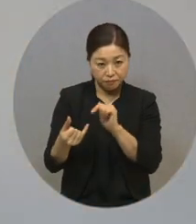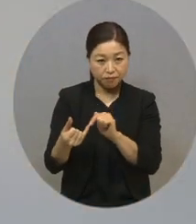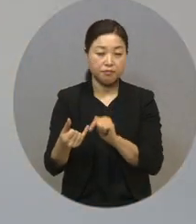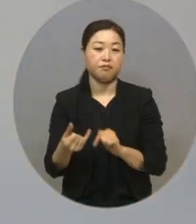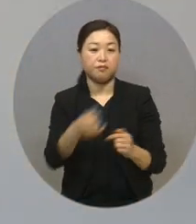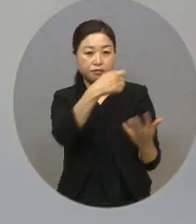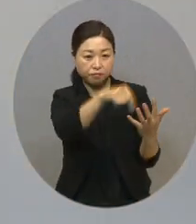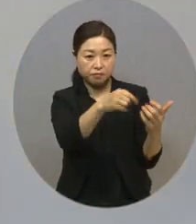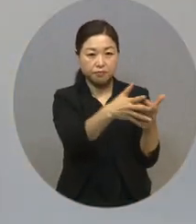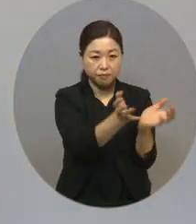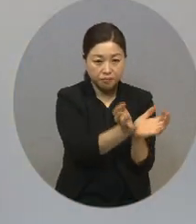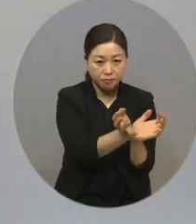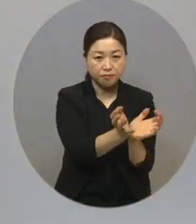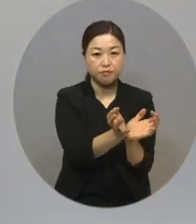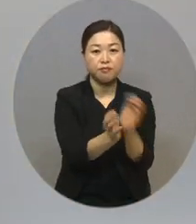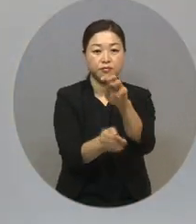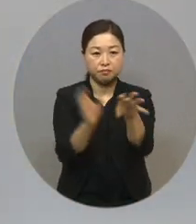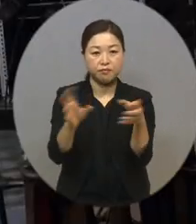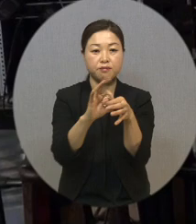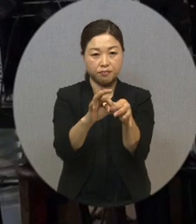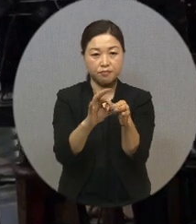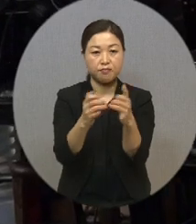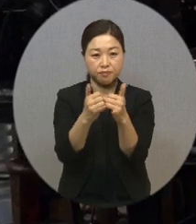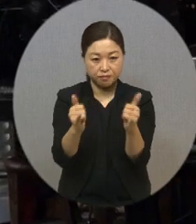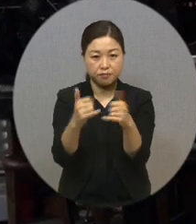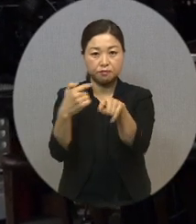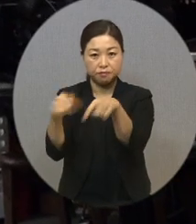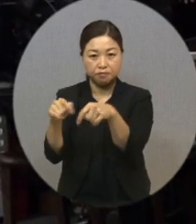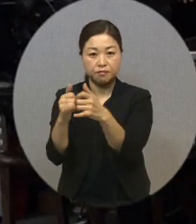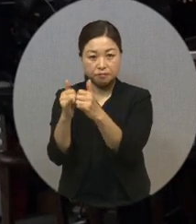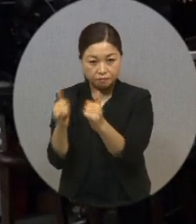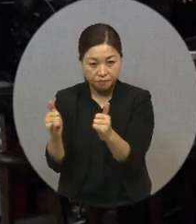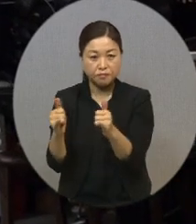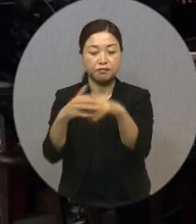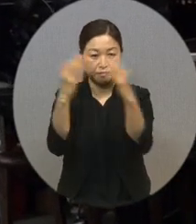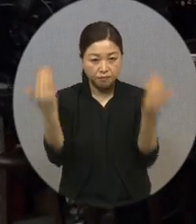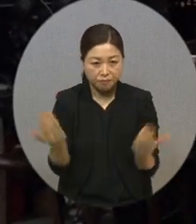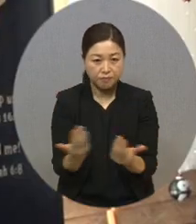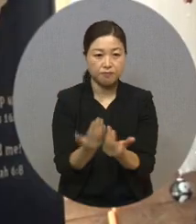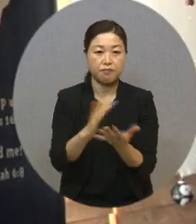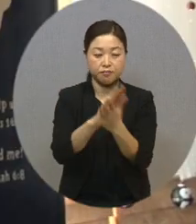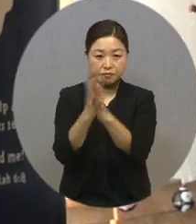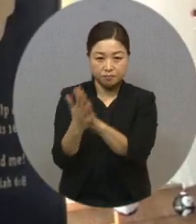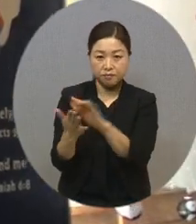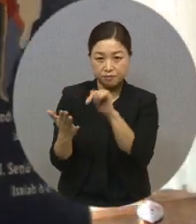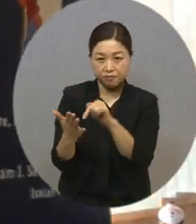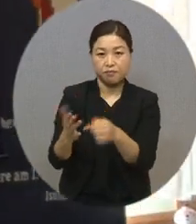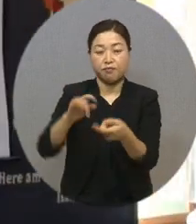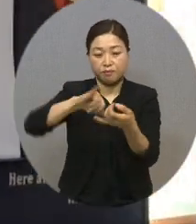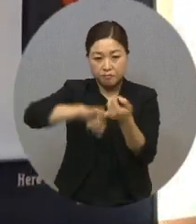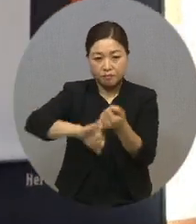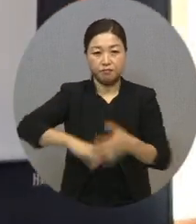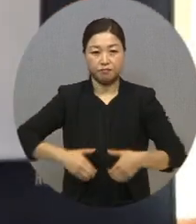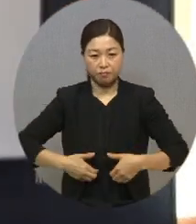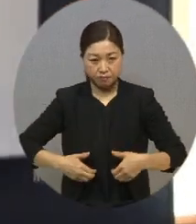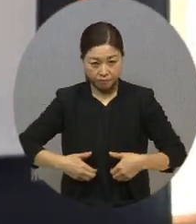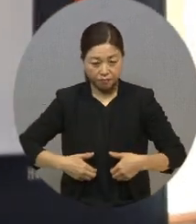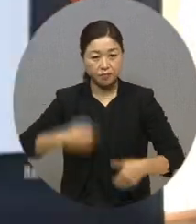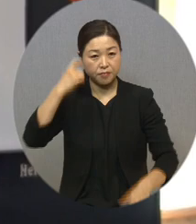교육계도, 마을 관계자들도, 정치인들도 그 변화가 꼭 필요하다는 것을